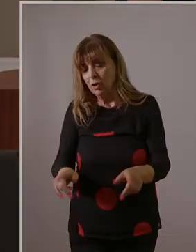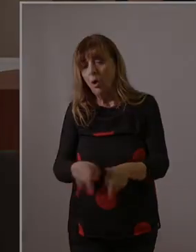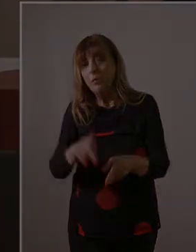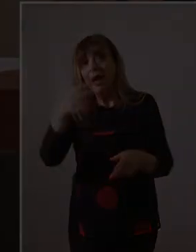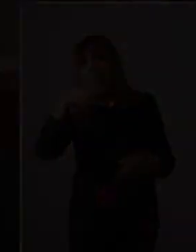ringrazio